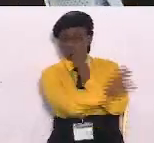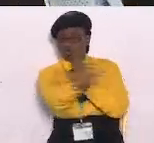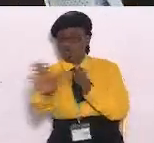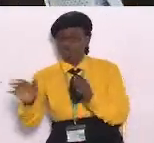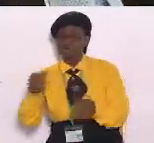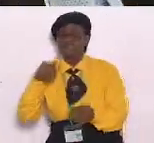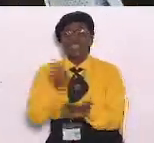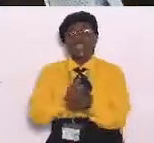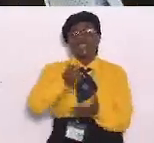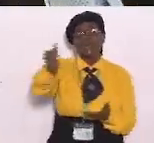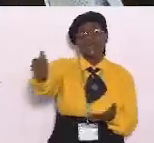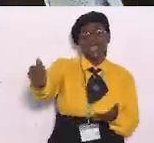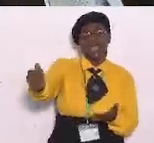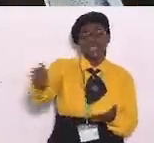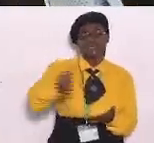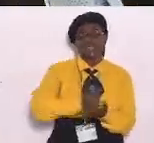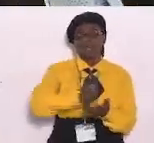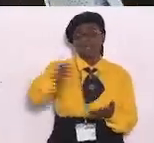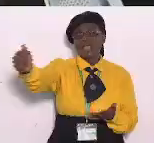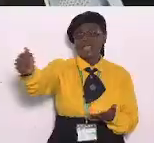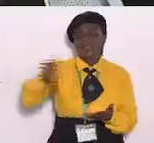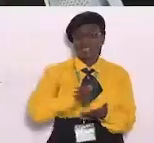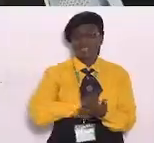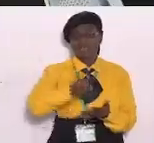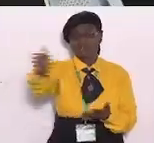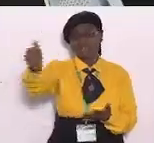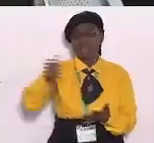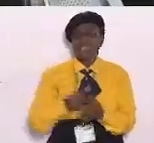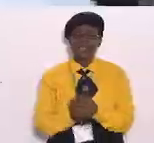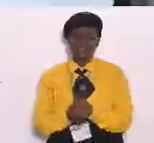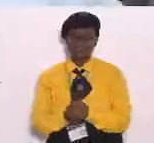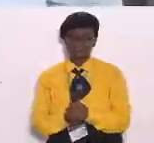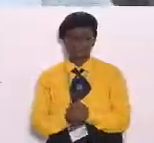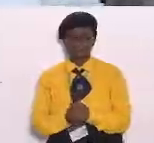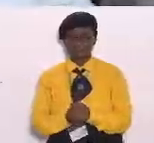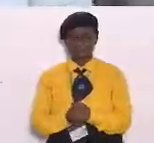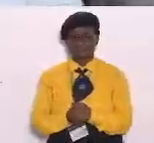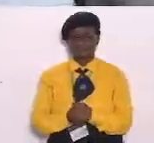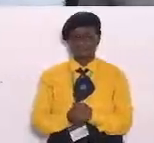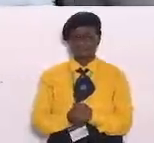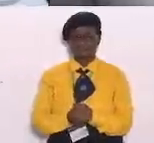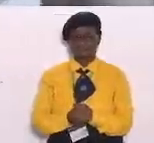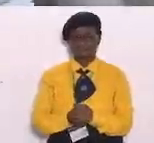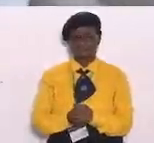source amen au nom de Jésus Dieu sera ta